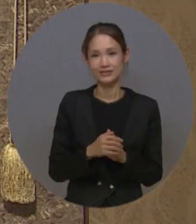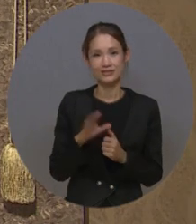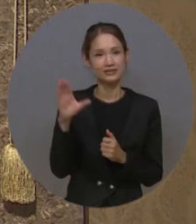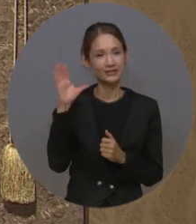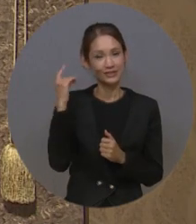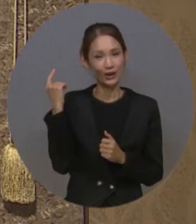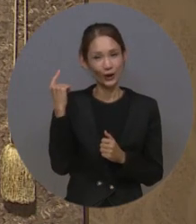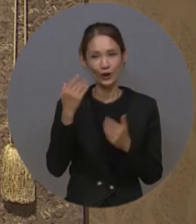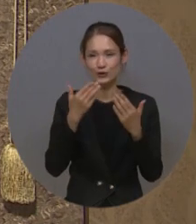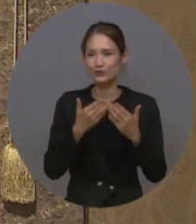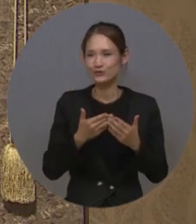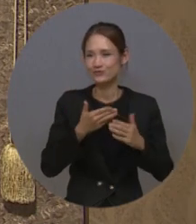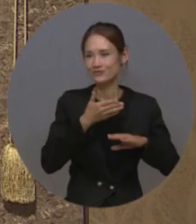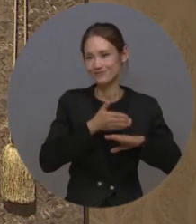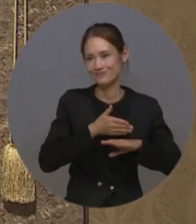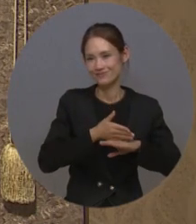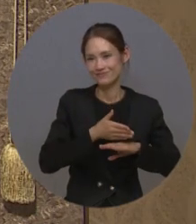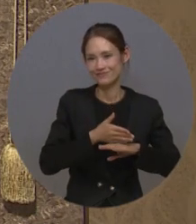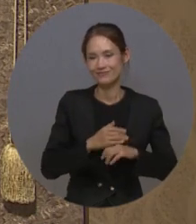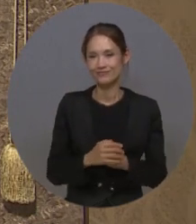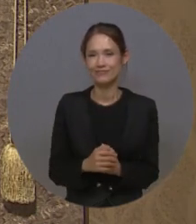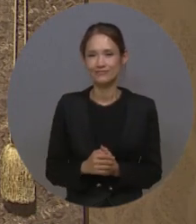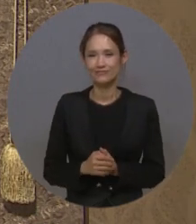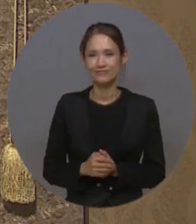지금까지 들어주셔서 감사합니다.